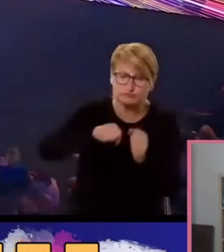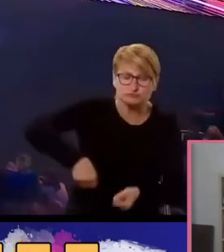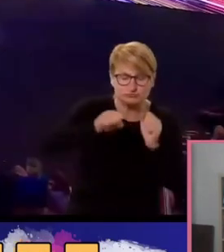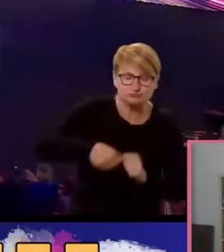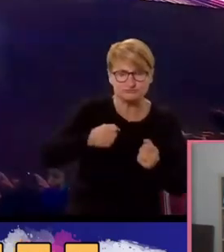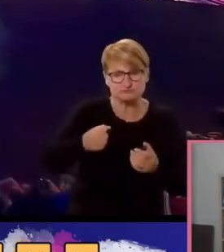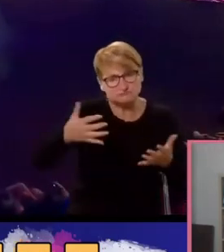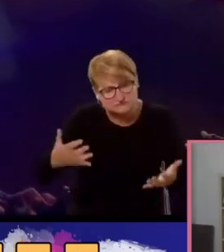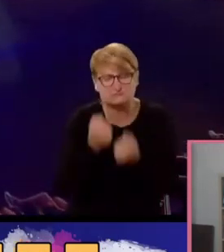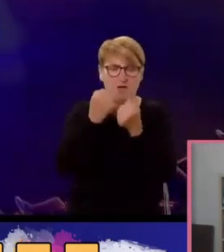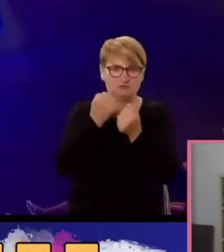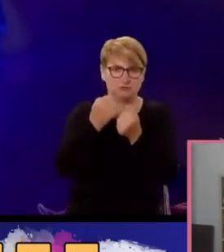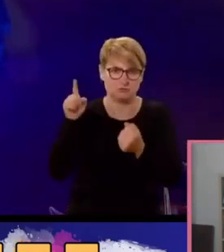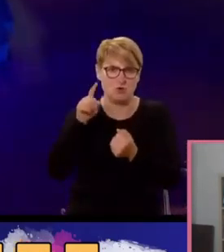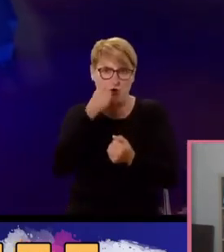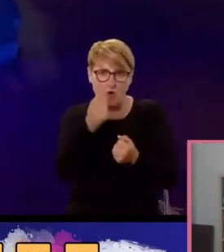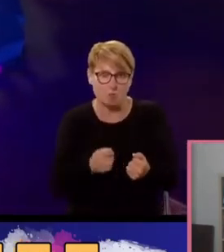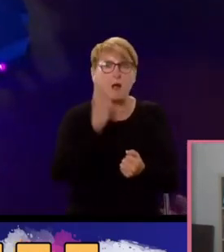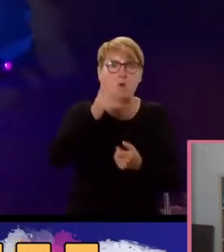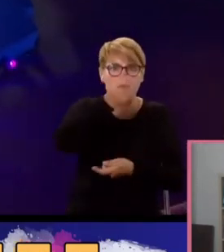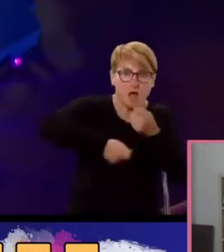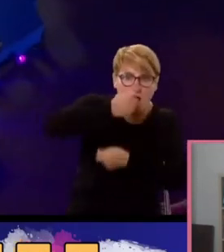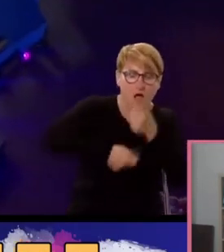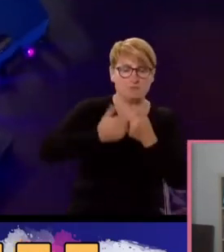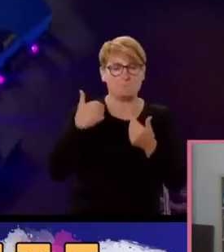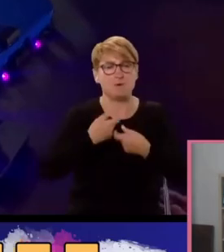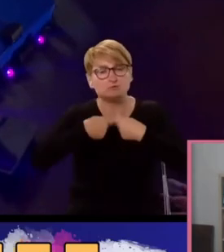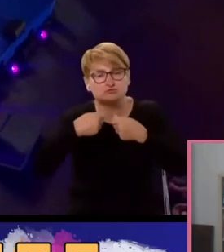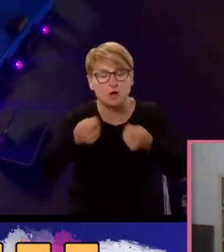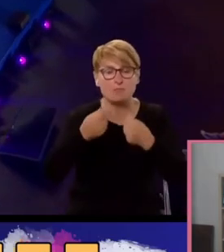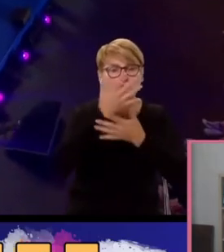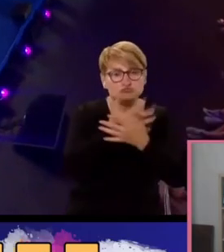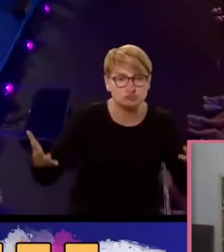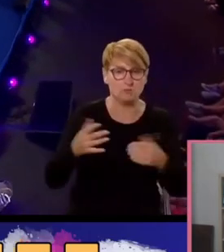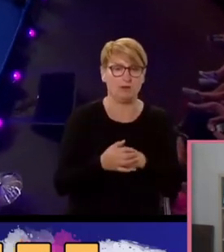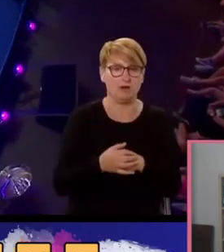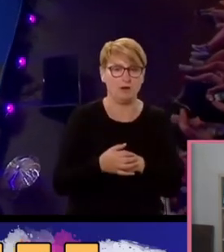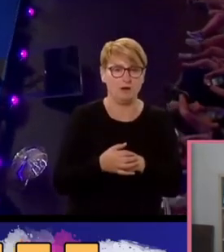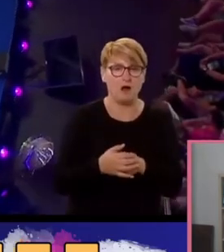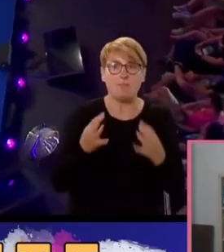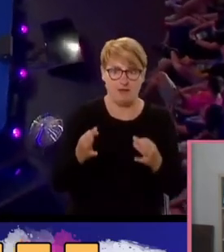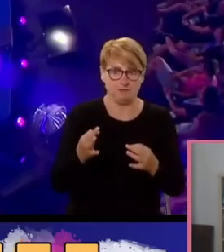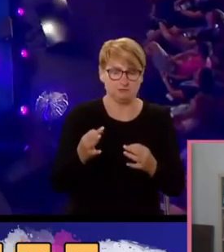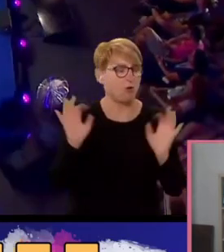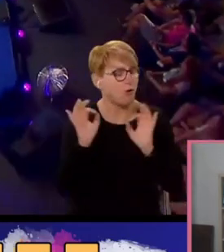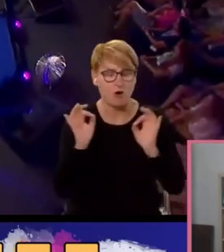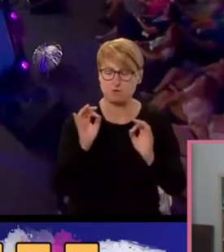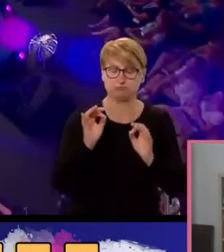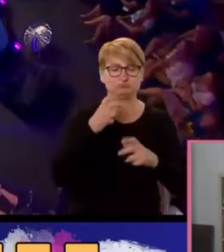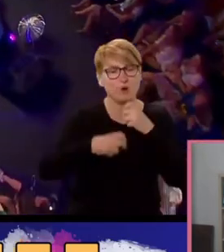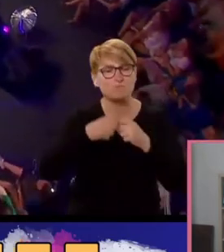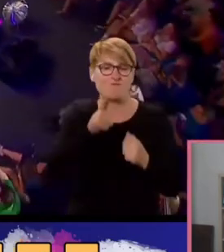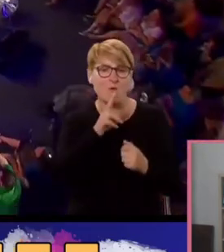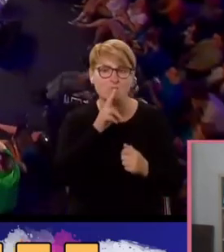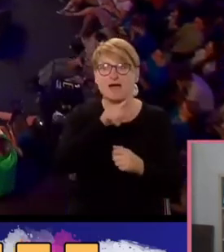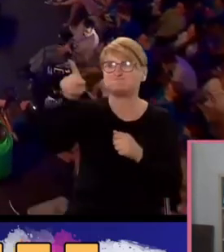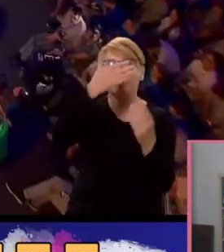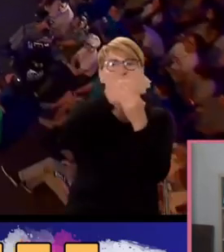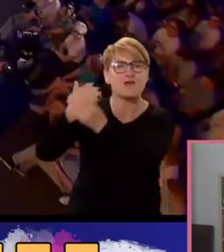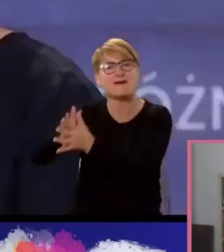zacznie tę ropę eksploatować. Potem zaczęto tym handlować, sprzedawać zasoby naturalne ziemi. Dzisiaj ogromnym problemem jest woda. Są ogromne korporacje,